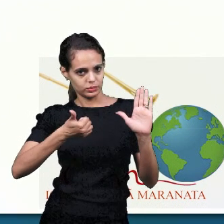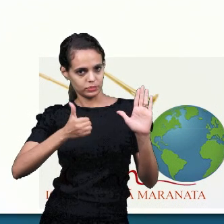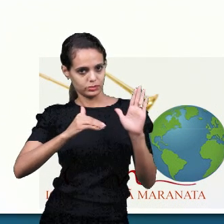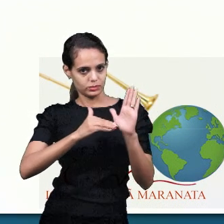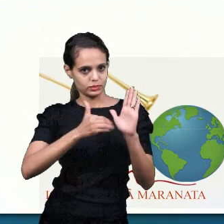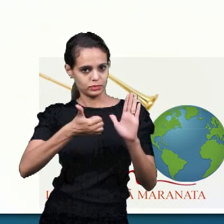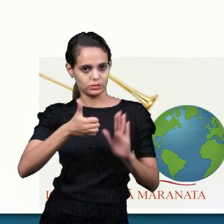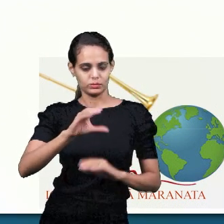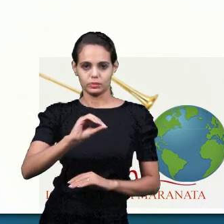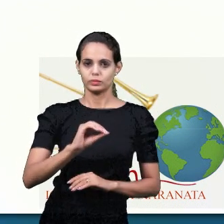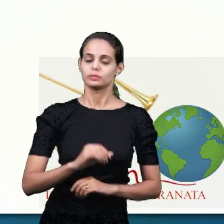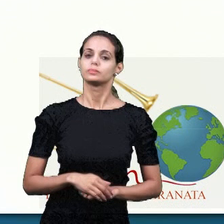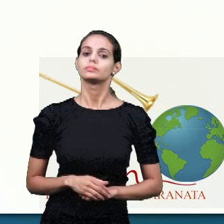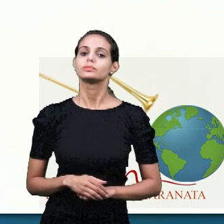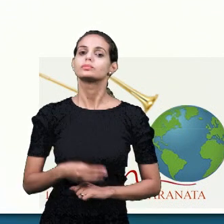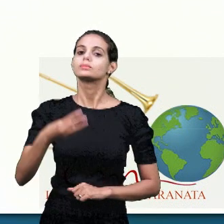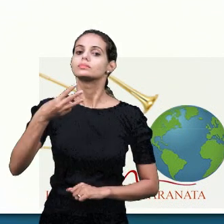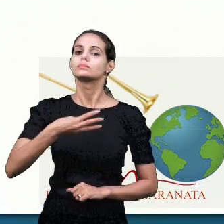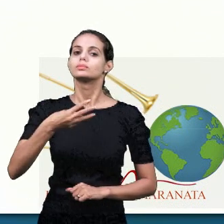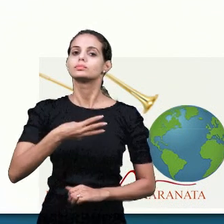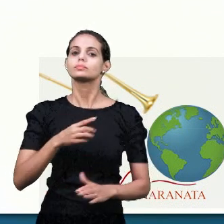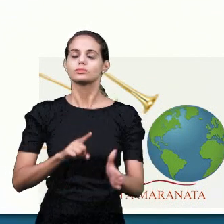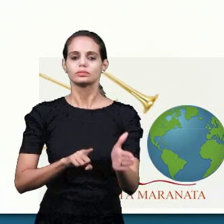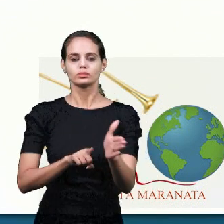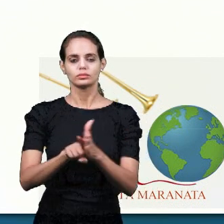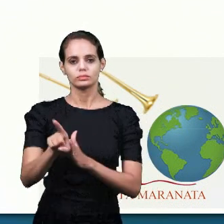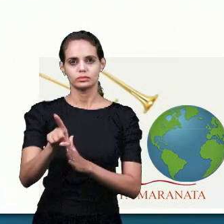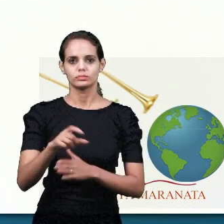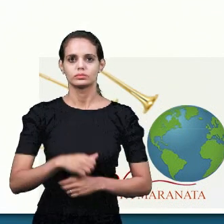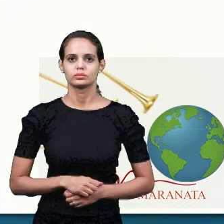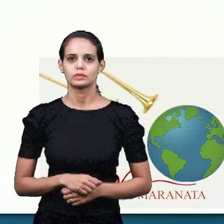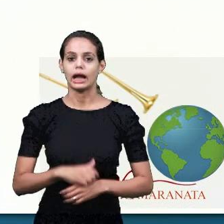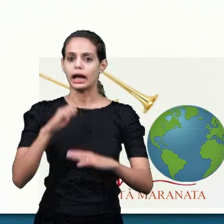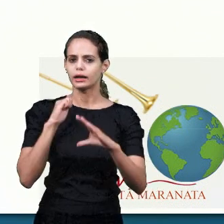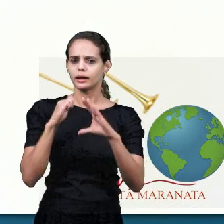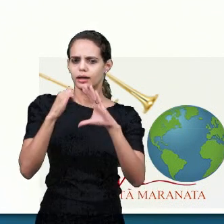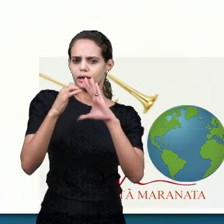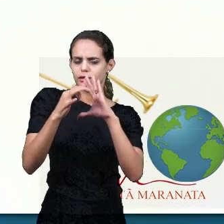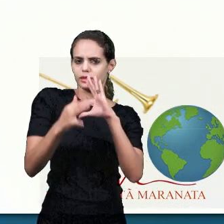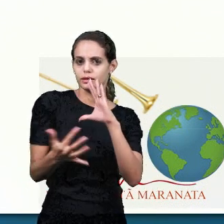question. Par rapport à l'aspect prophétique et la